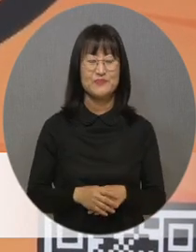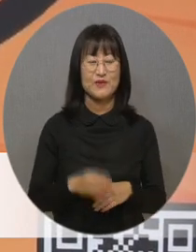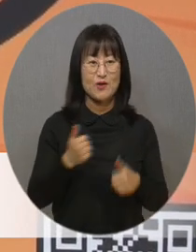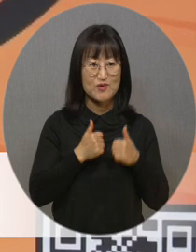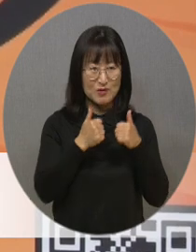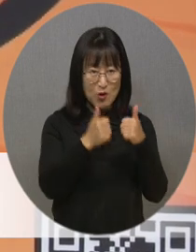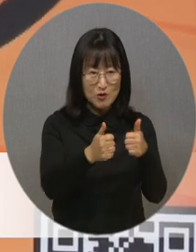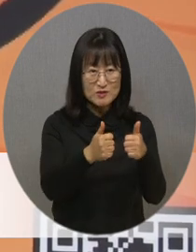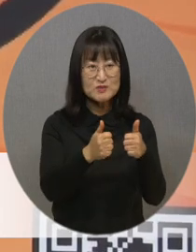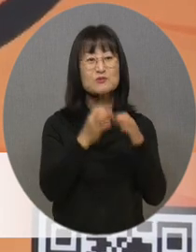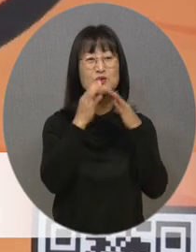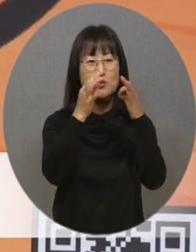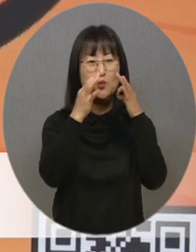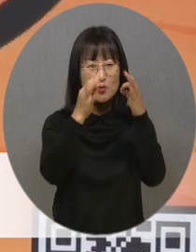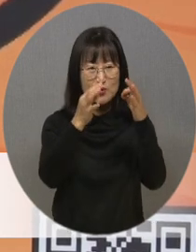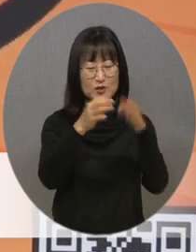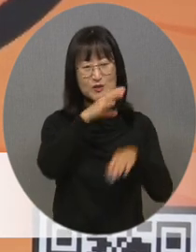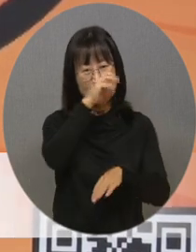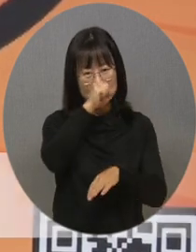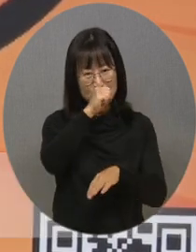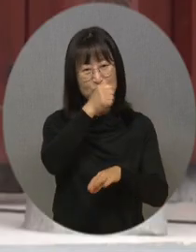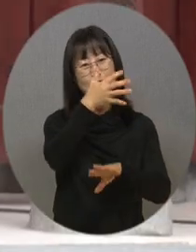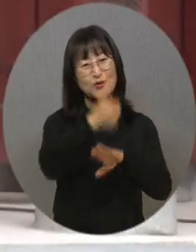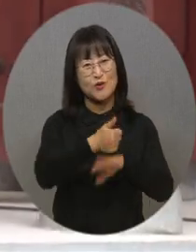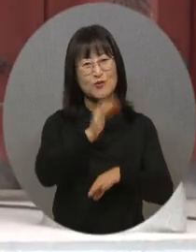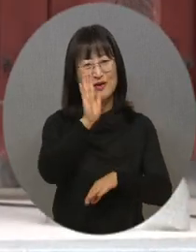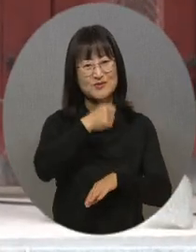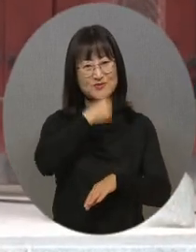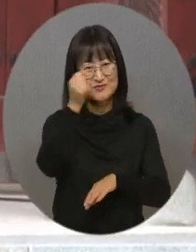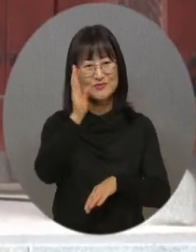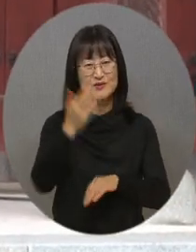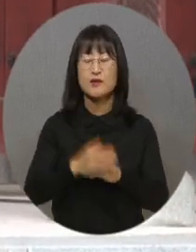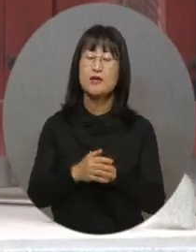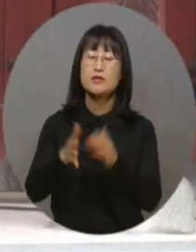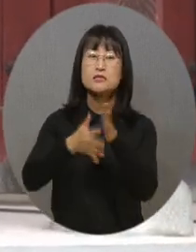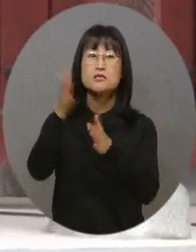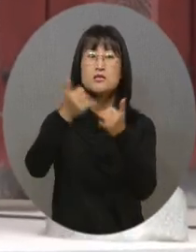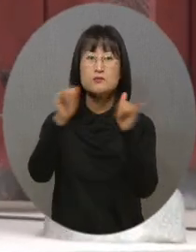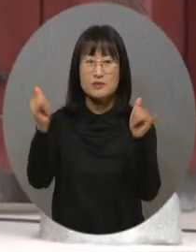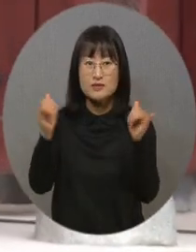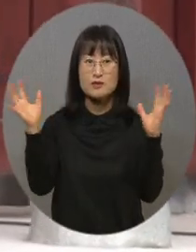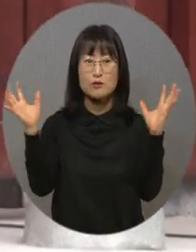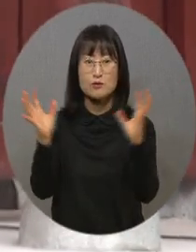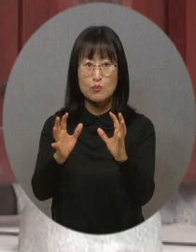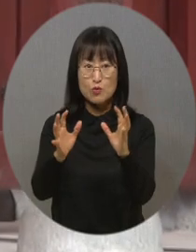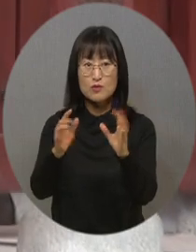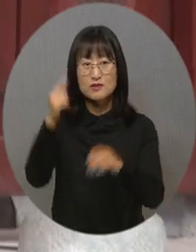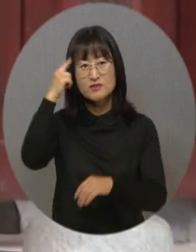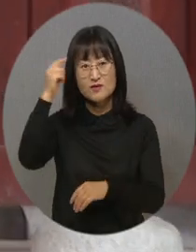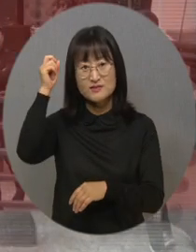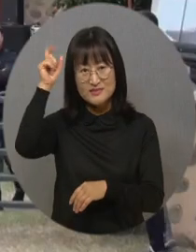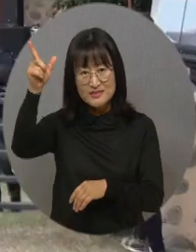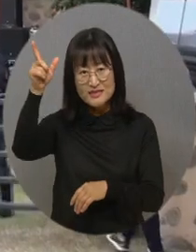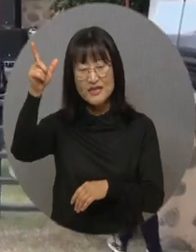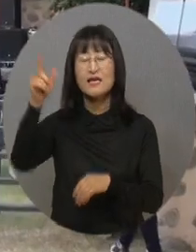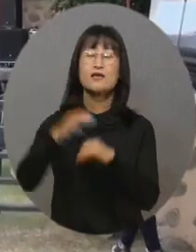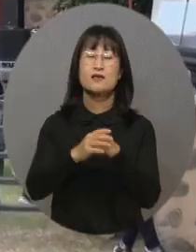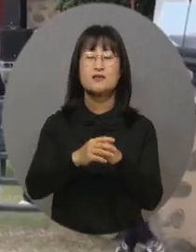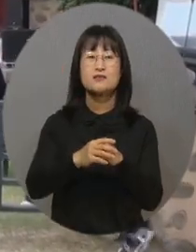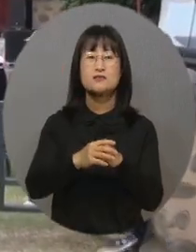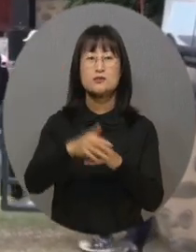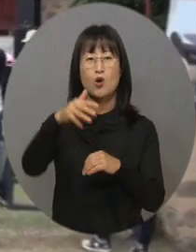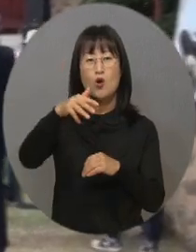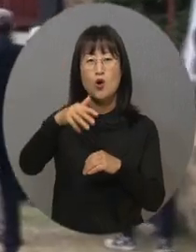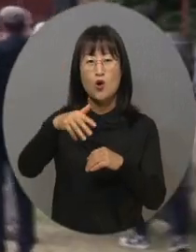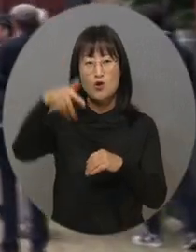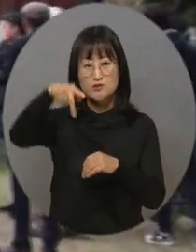열심히 해가지고 좋은 결과 있었던 것 같아요. 시민들이 중심이 되어 시민들의 지혜로 충의공 정문부